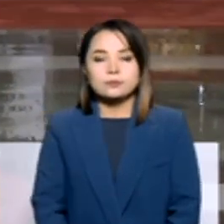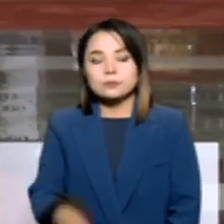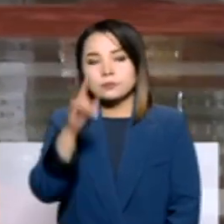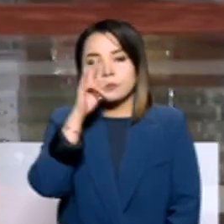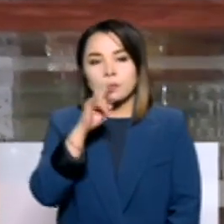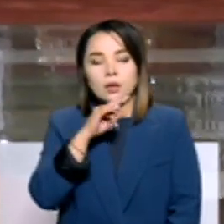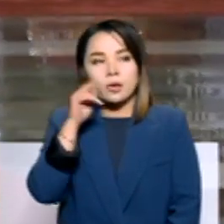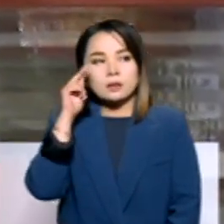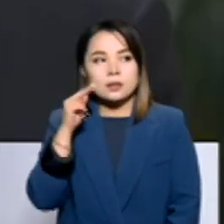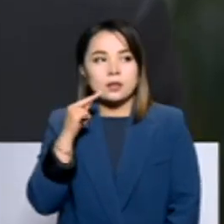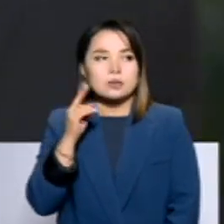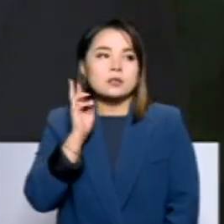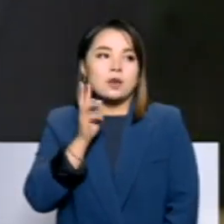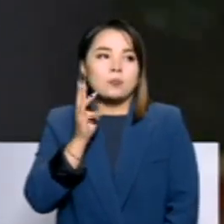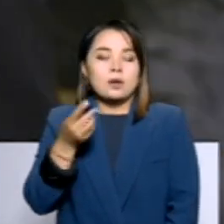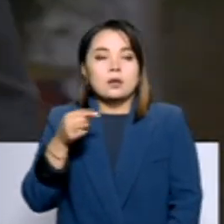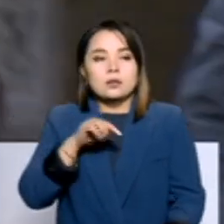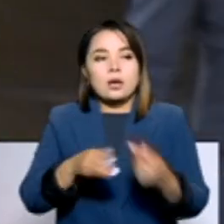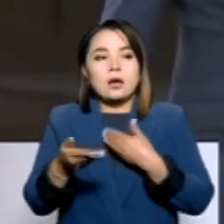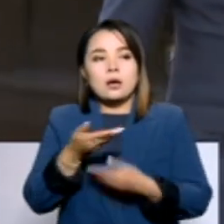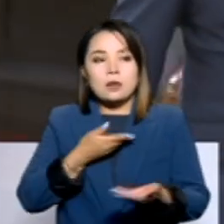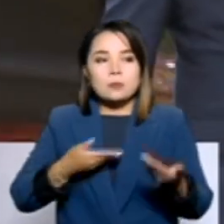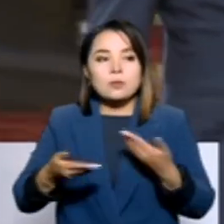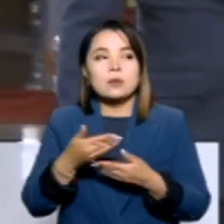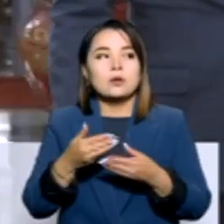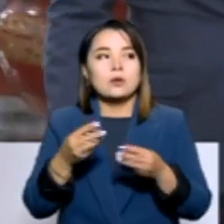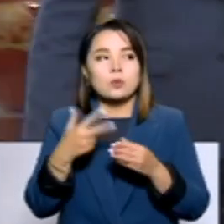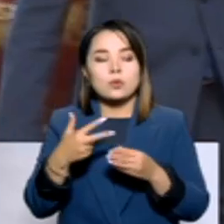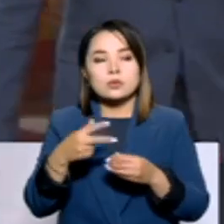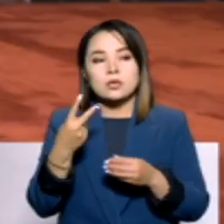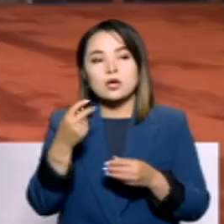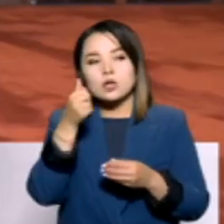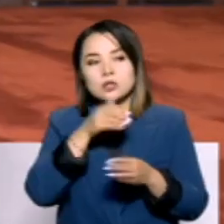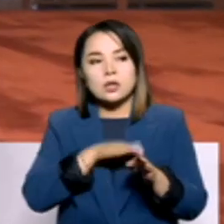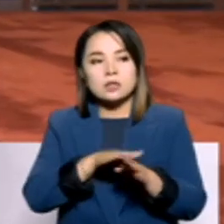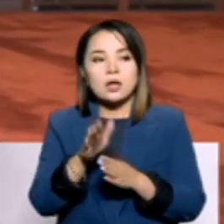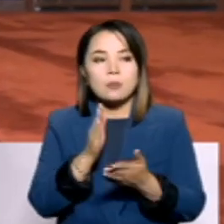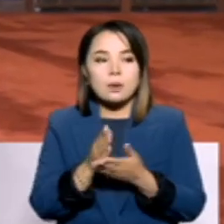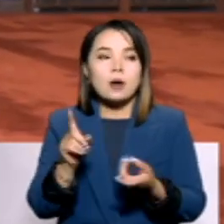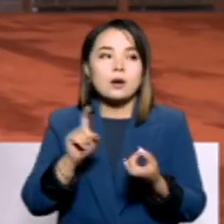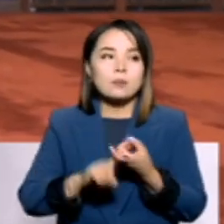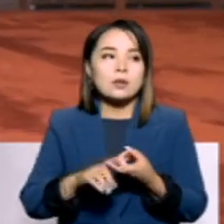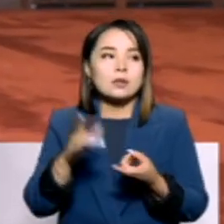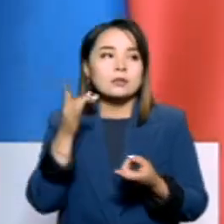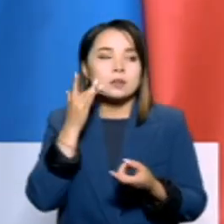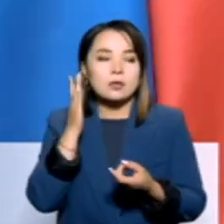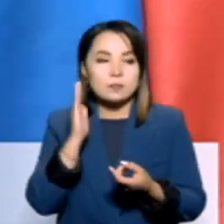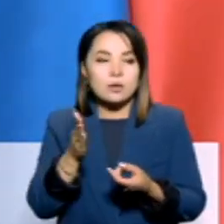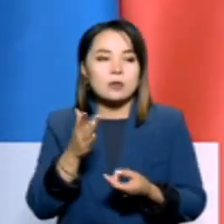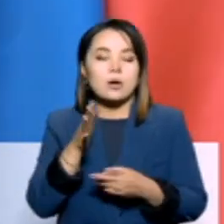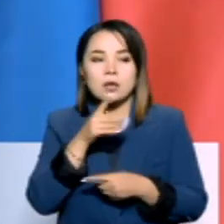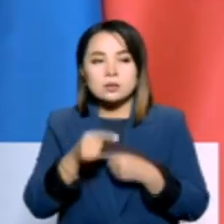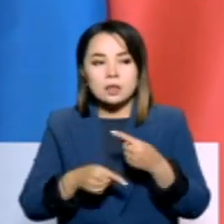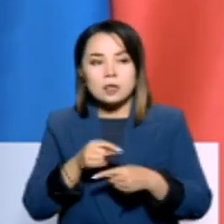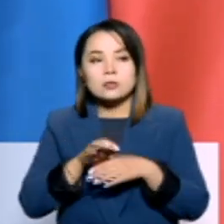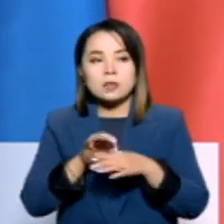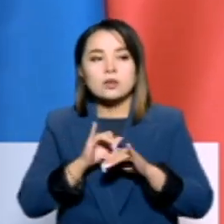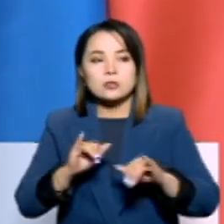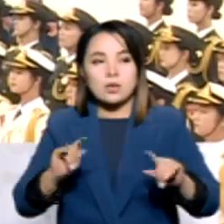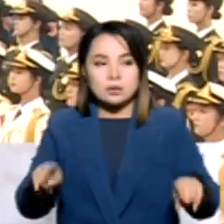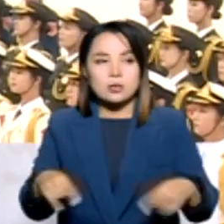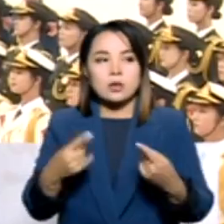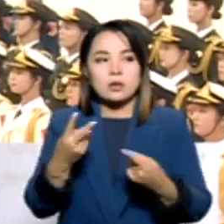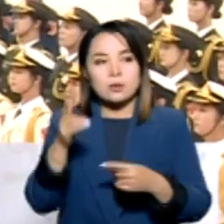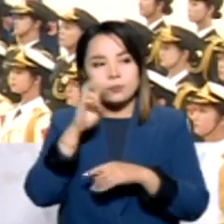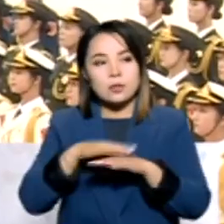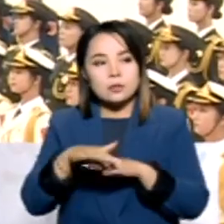Қазақстан мен Қытай арасында дипломатиялық қарым-қатынас орнағанына биыл 32 жыл. Содан бері байланыс іркілген емес, сан салада жанданып келеді. Тіпті қос